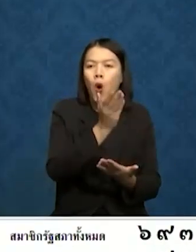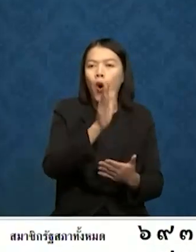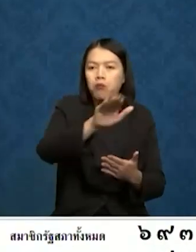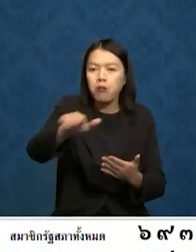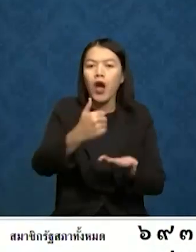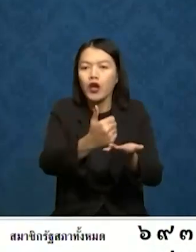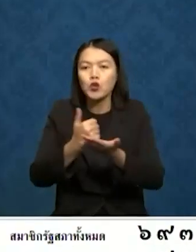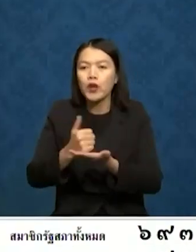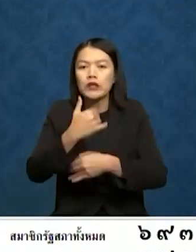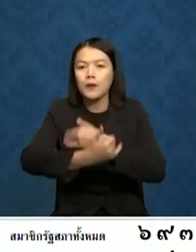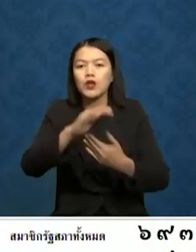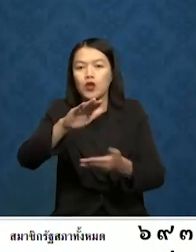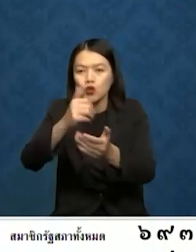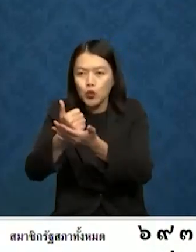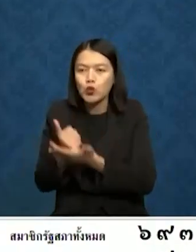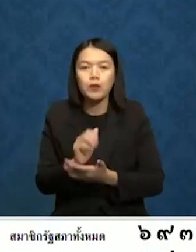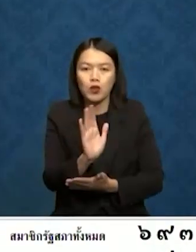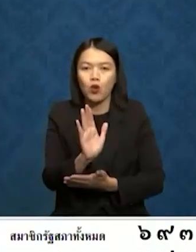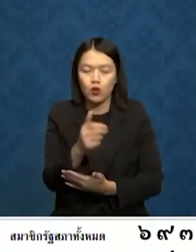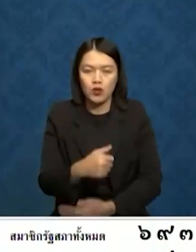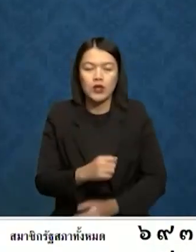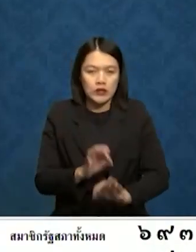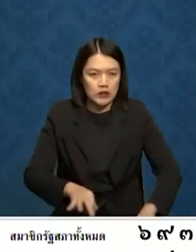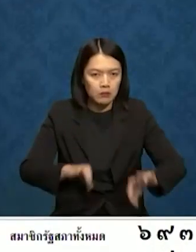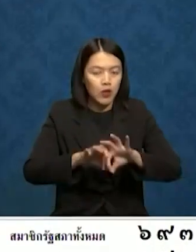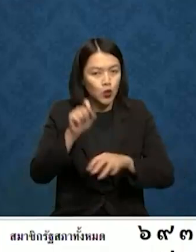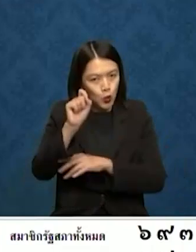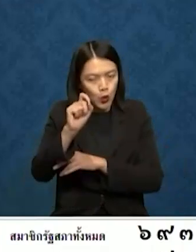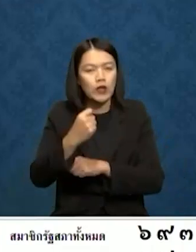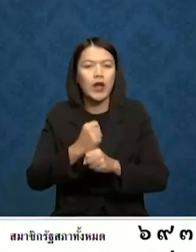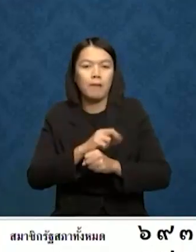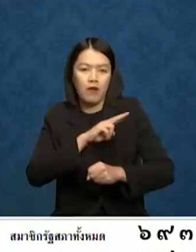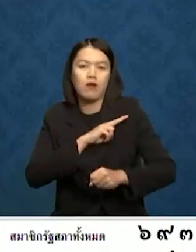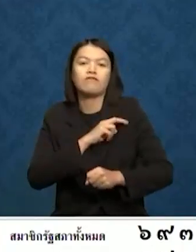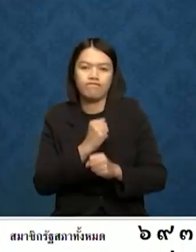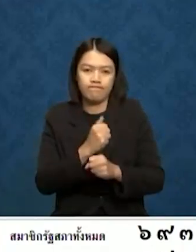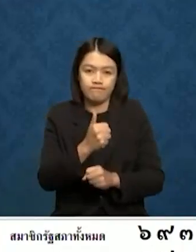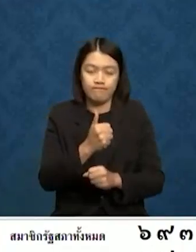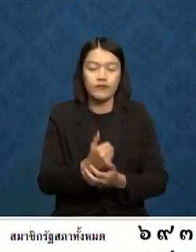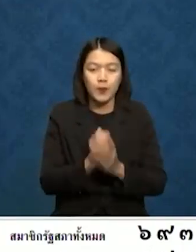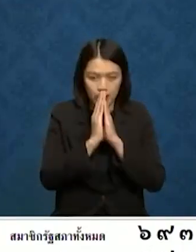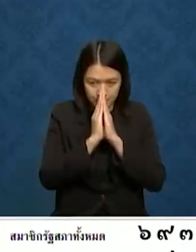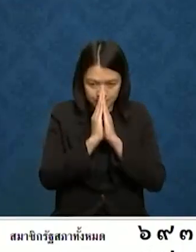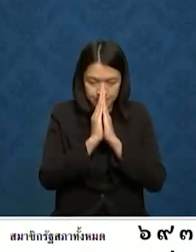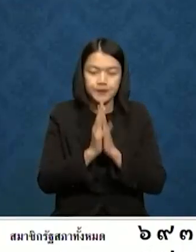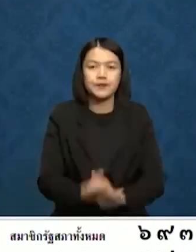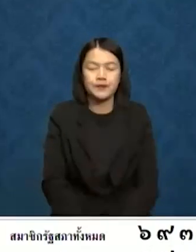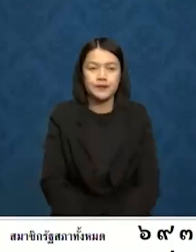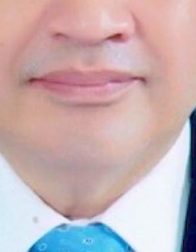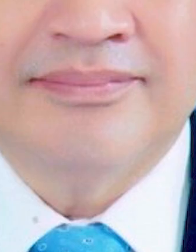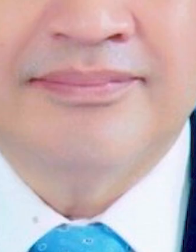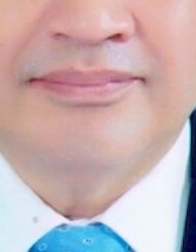างประเทศให้มากเกินไปเมื่อมีเหตุการณ์จำเป็นก็สามารถพึ่งพาตัวเองได้ครับขอบพระคุณครับ